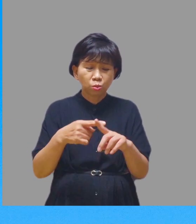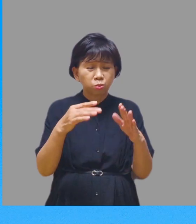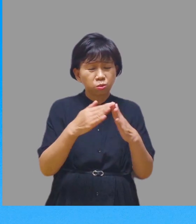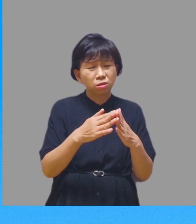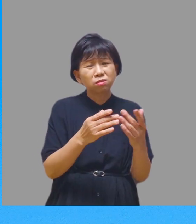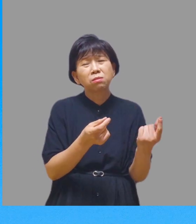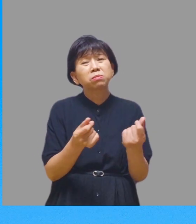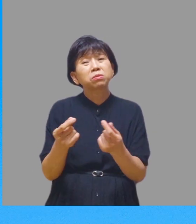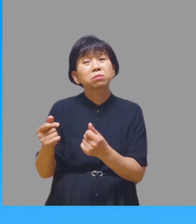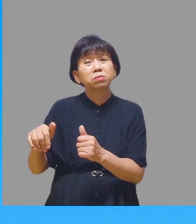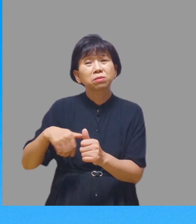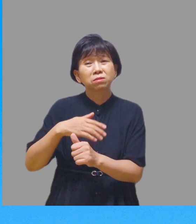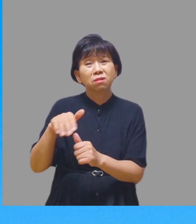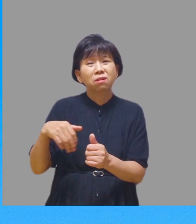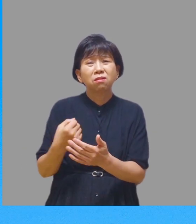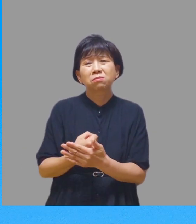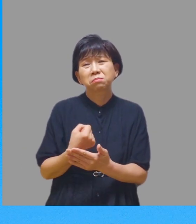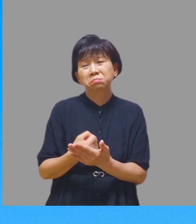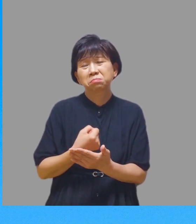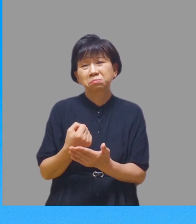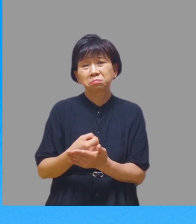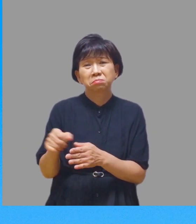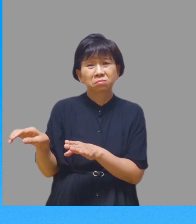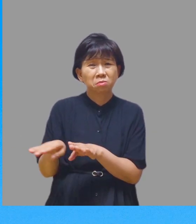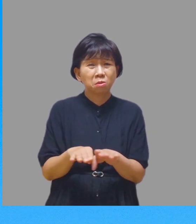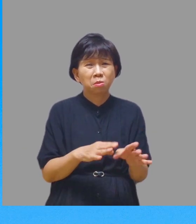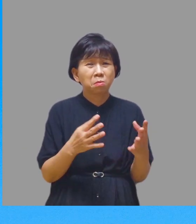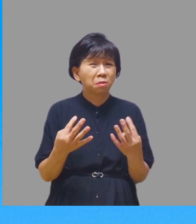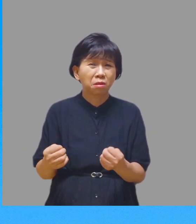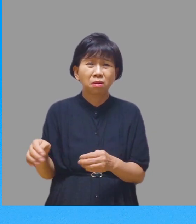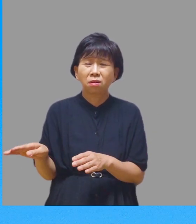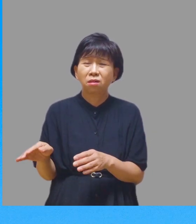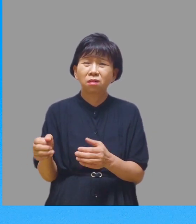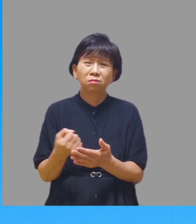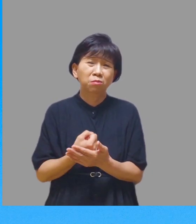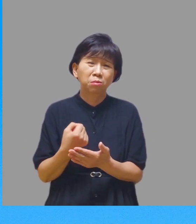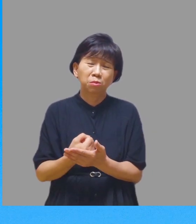다 이 상황에 안타까워하고 있어요. 교회 안